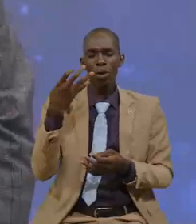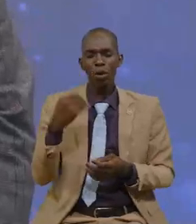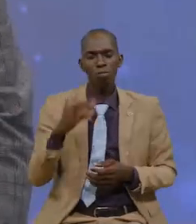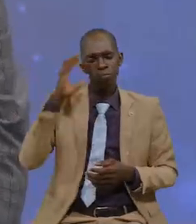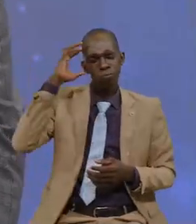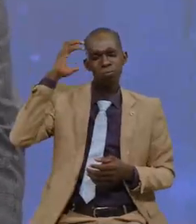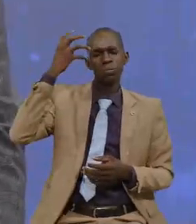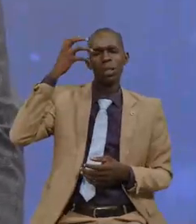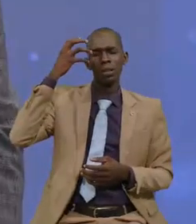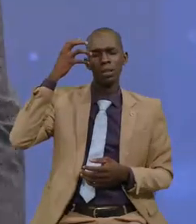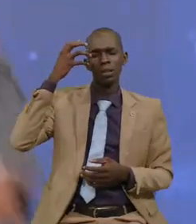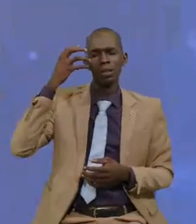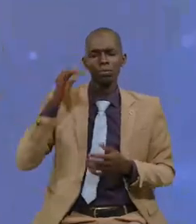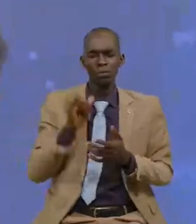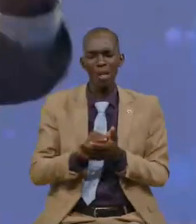L'esprit de folie,